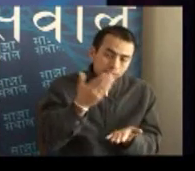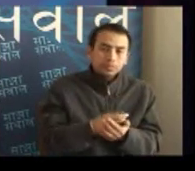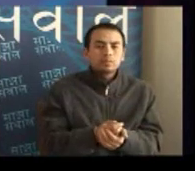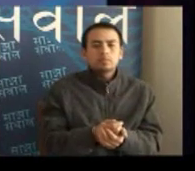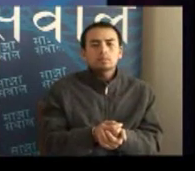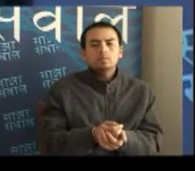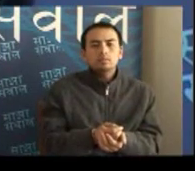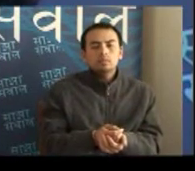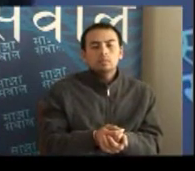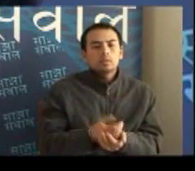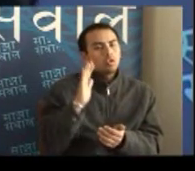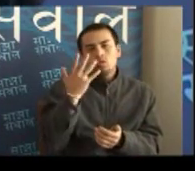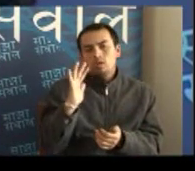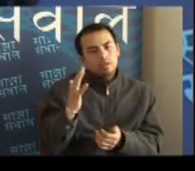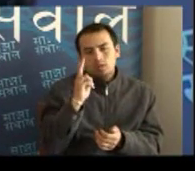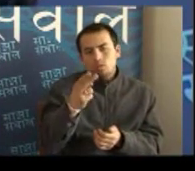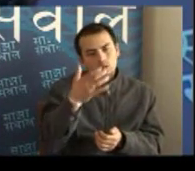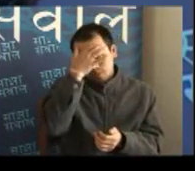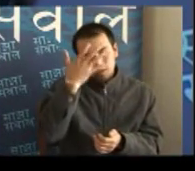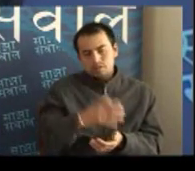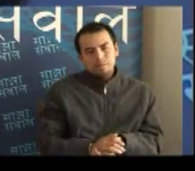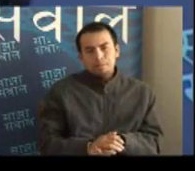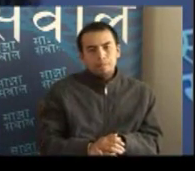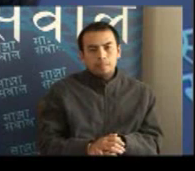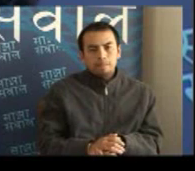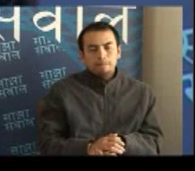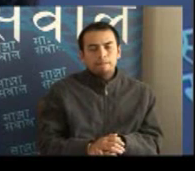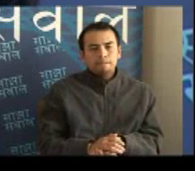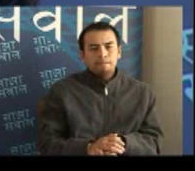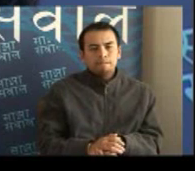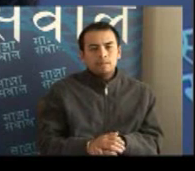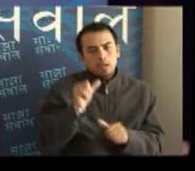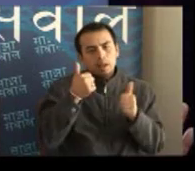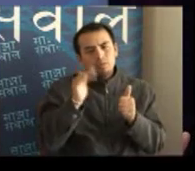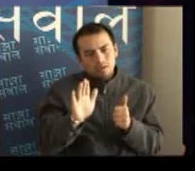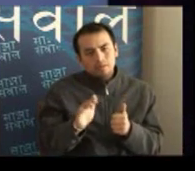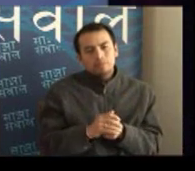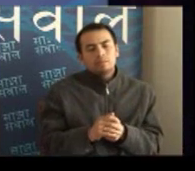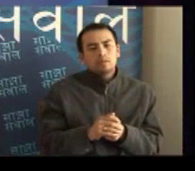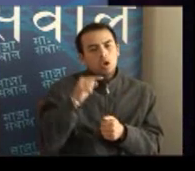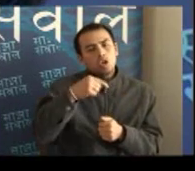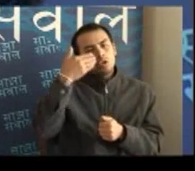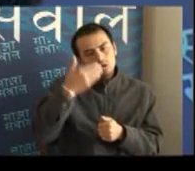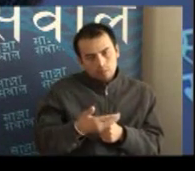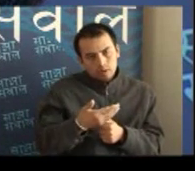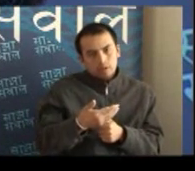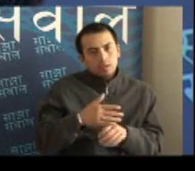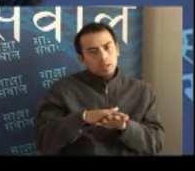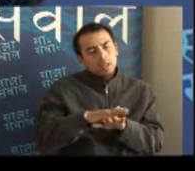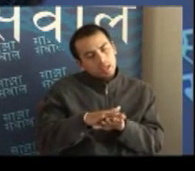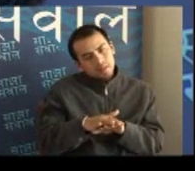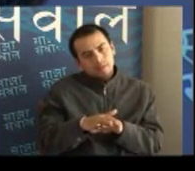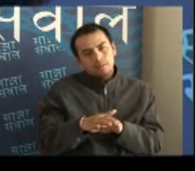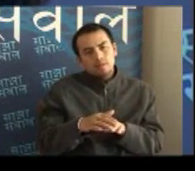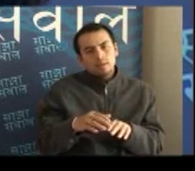पनि? छैन त्यस्तो, ए त्यस्तो छैन, छैन छैन, जे राम्रै छ। हजुर, अहिलेसम्म चाहिँ एकदमै